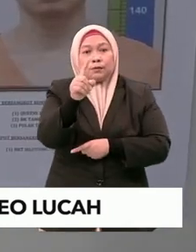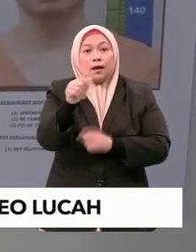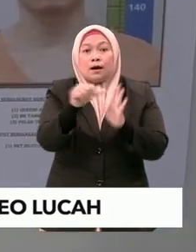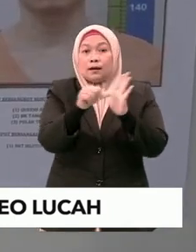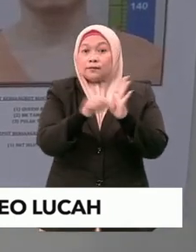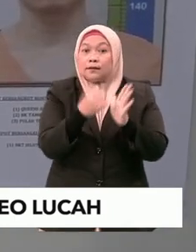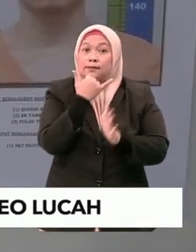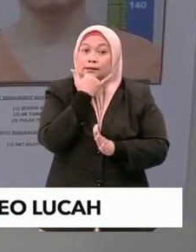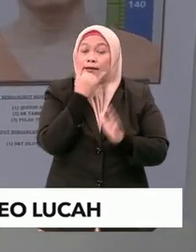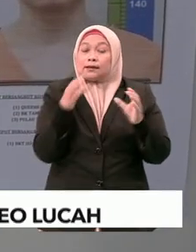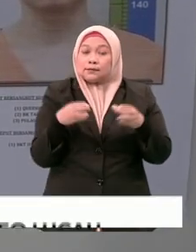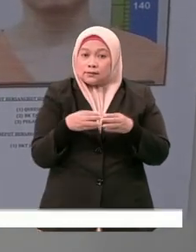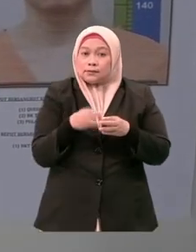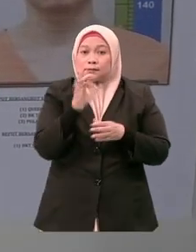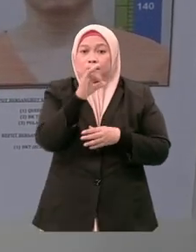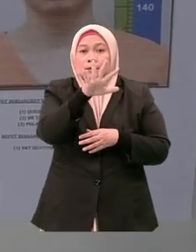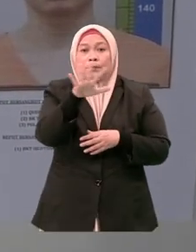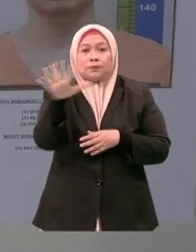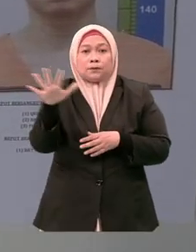kecil 1955